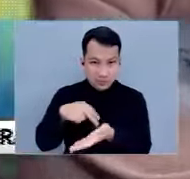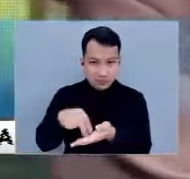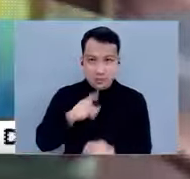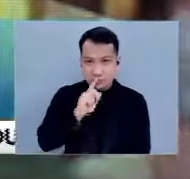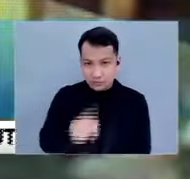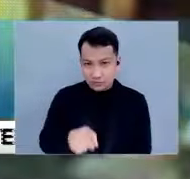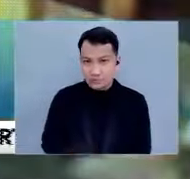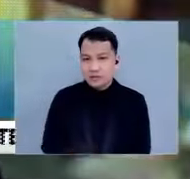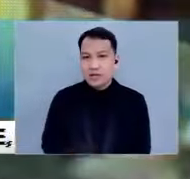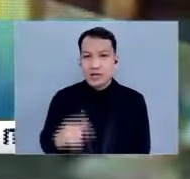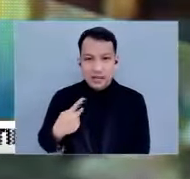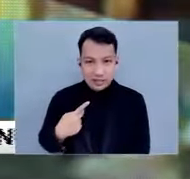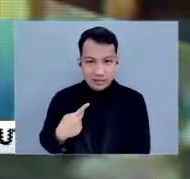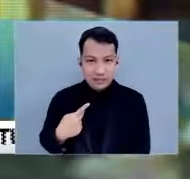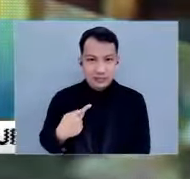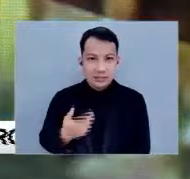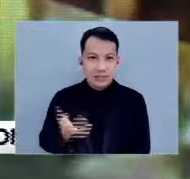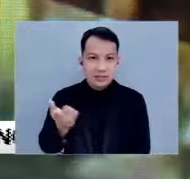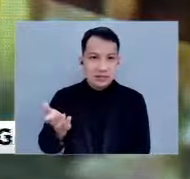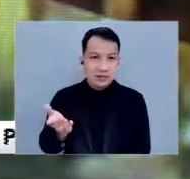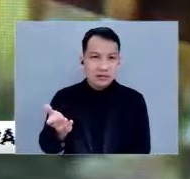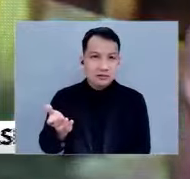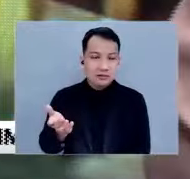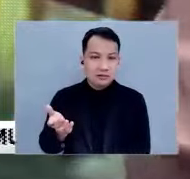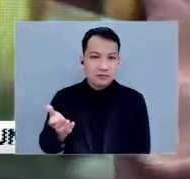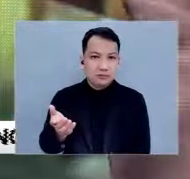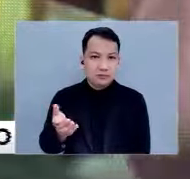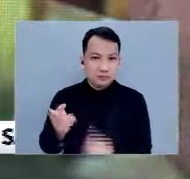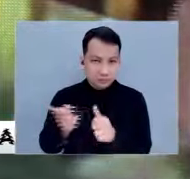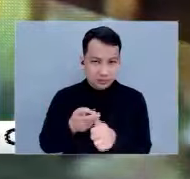at the same time talagang pina-prioritize